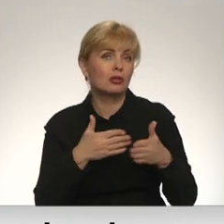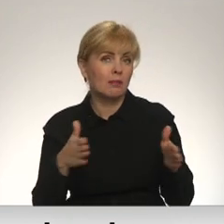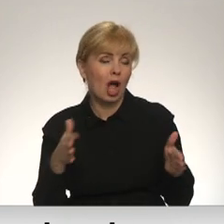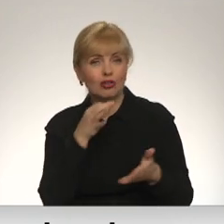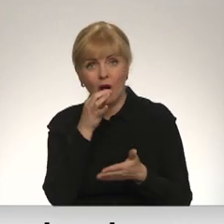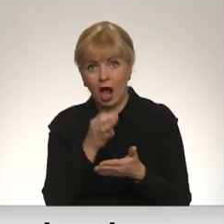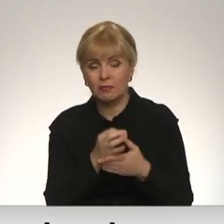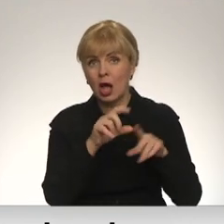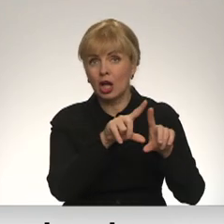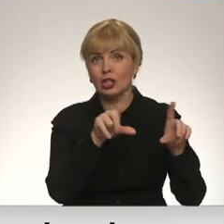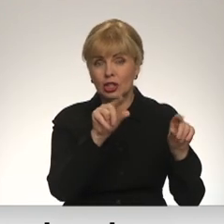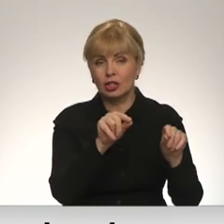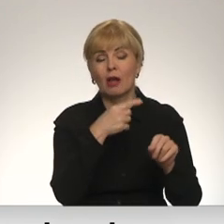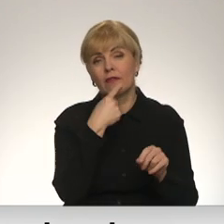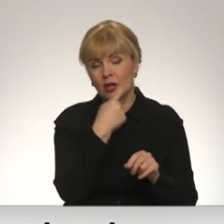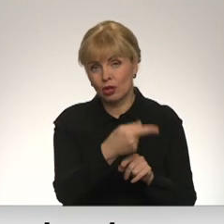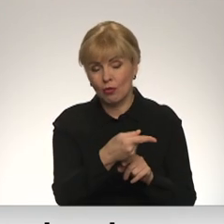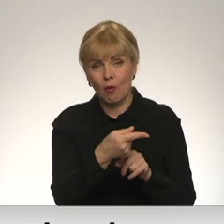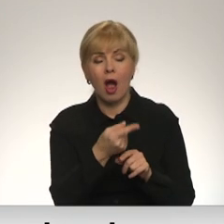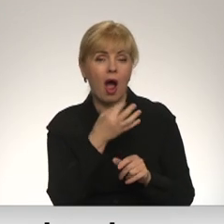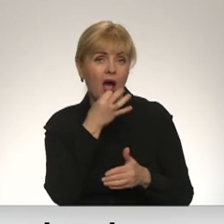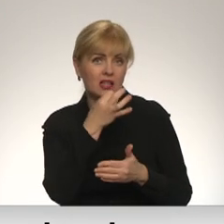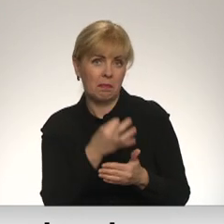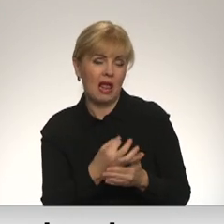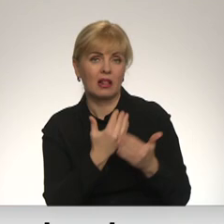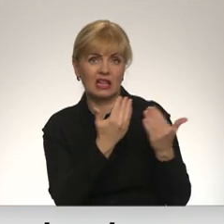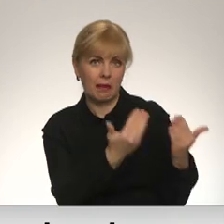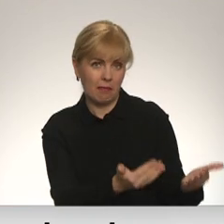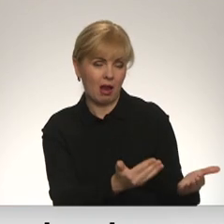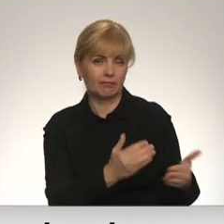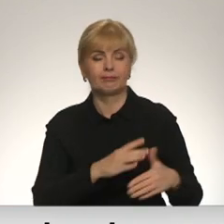atbildīgo iestāžu koordinācijā. Dinija Jemeļanova, Māris Justs, Vidzemes televīzija.